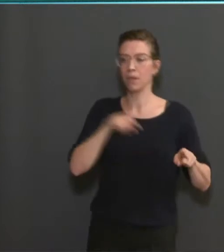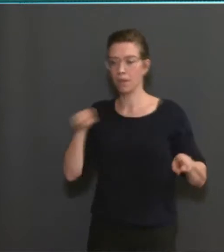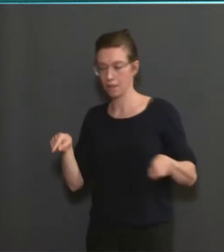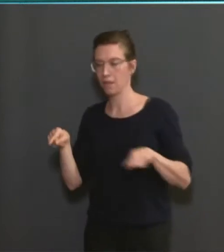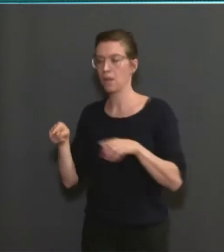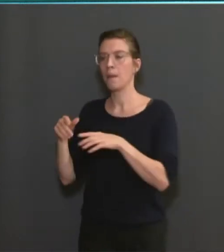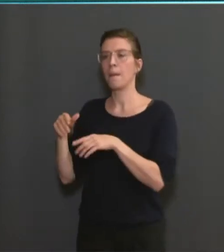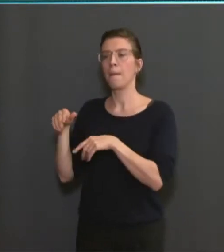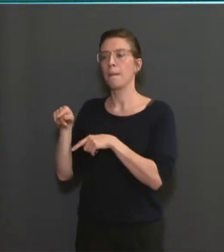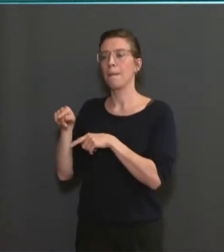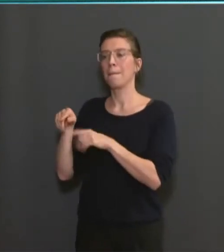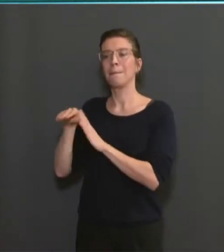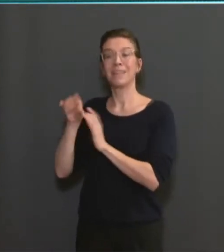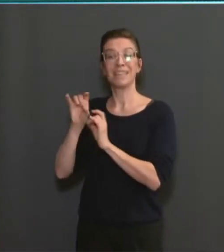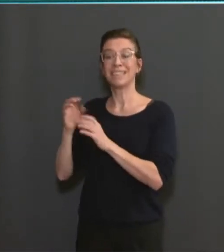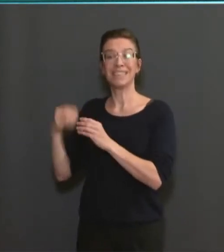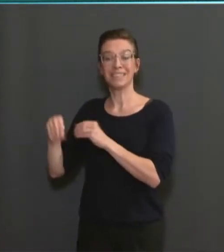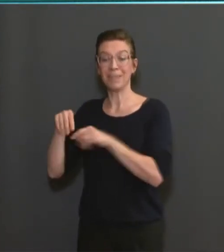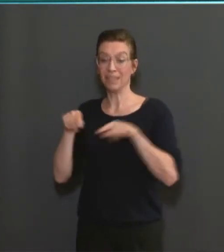de eerste golf.